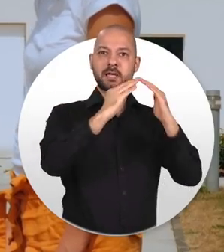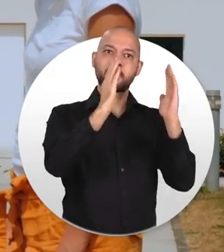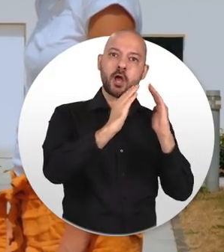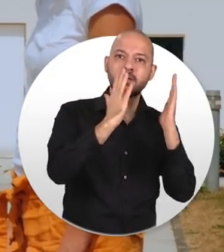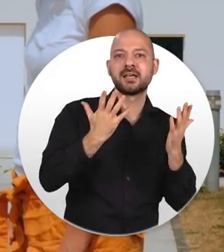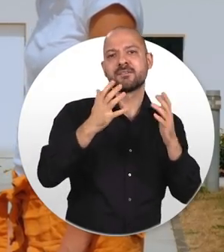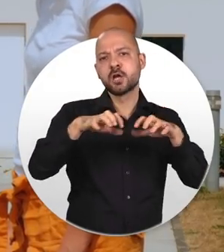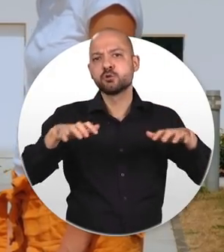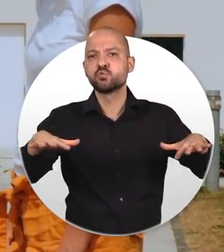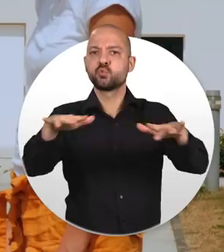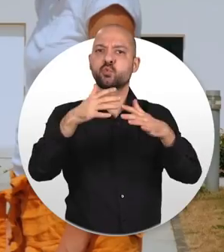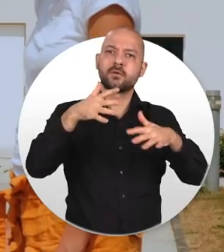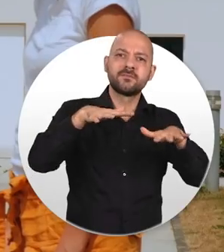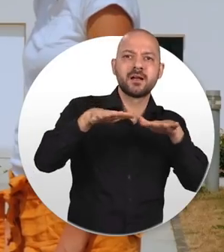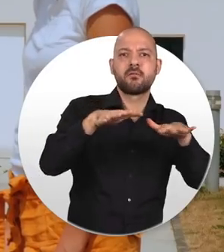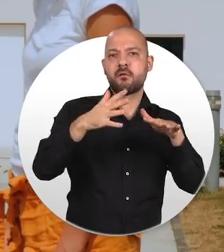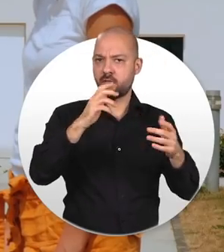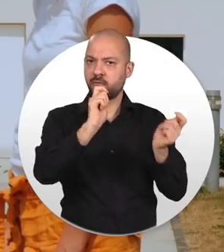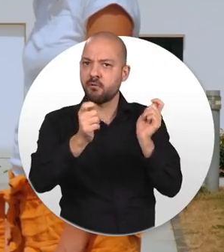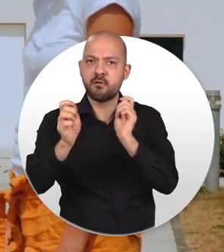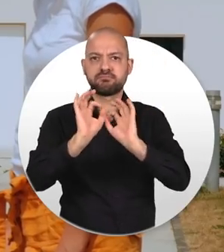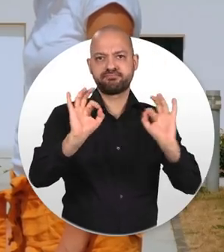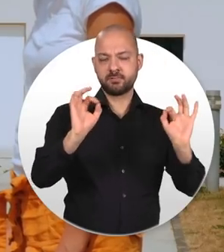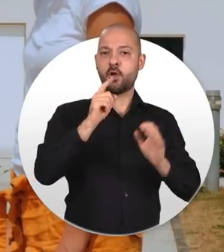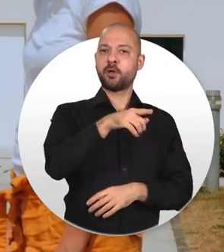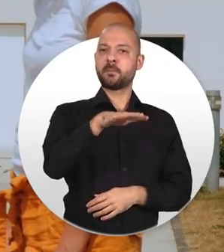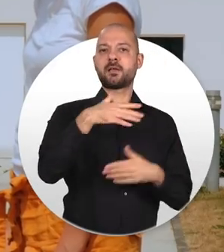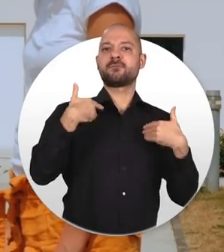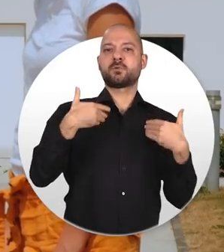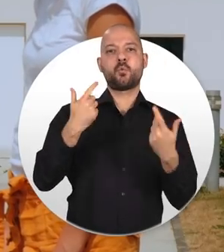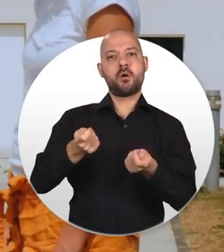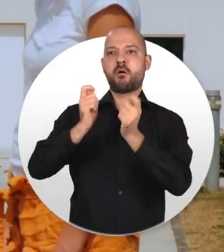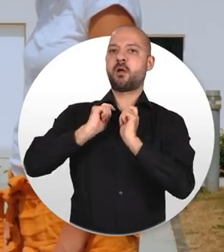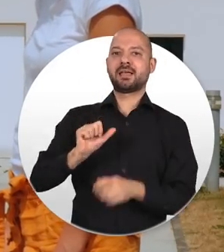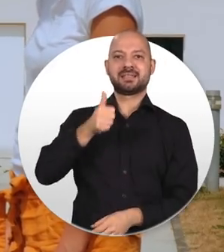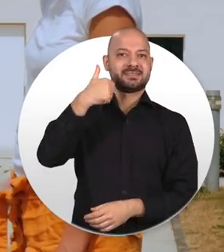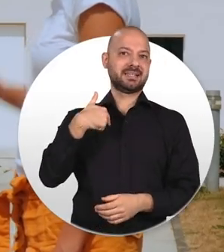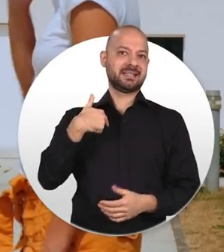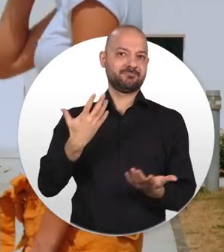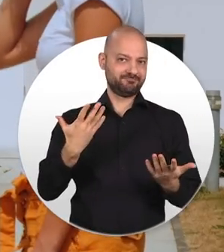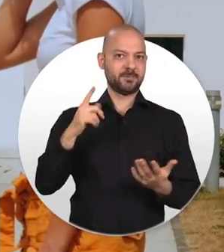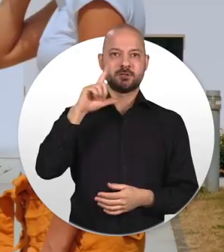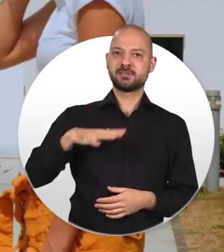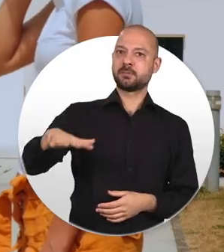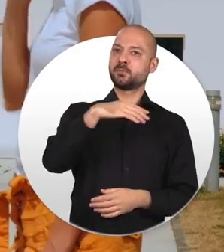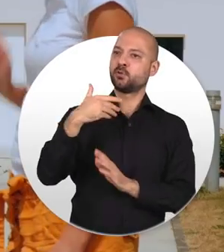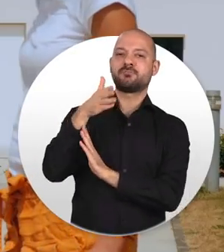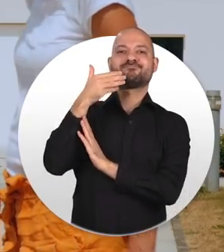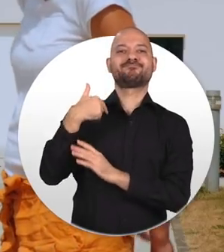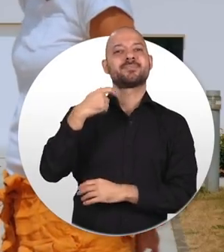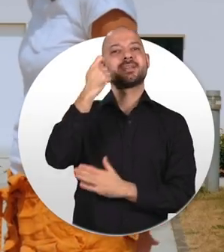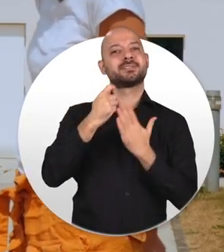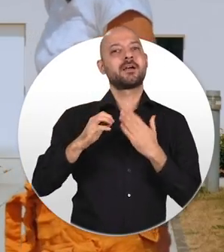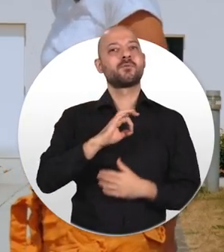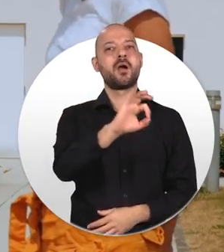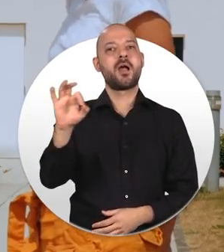die Gebäude und auch die Infrastruktur sind auch accessibel gemacht. Wo die Gemeinde dann noch froh ist, als ich Gemeinde als Lützburg